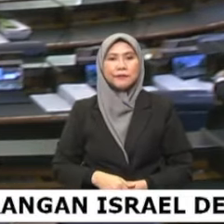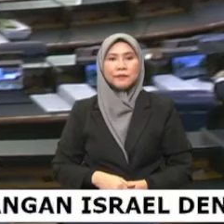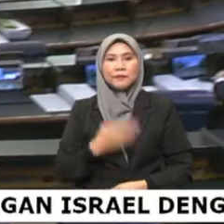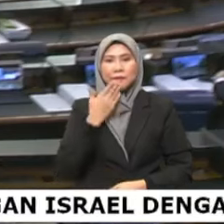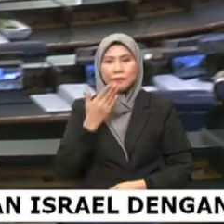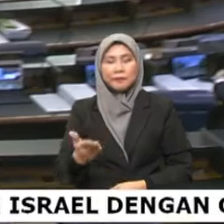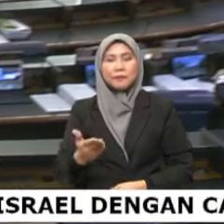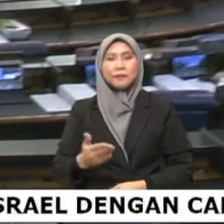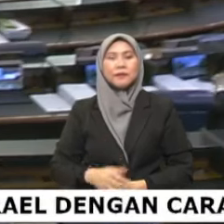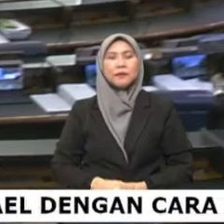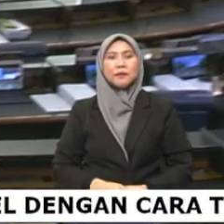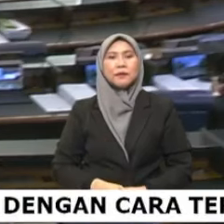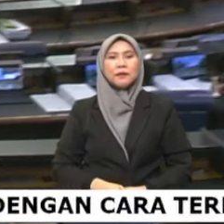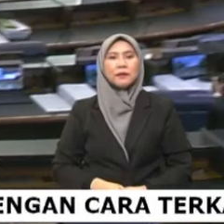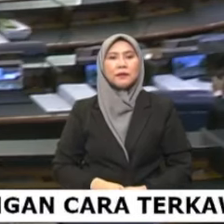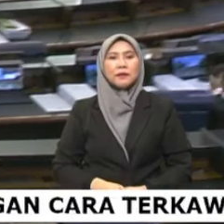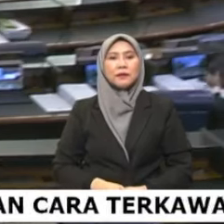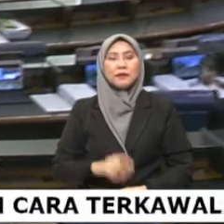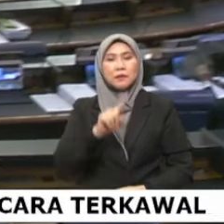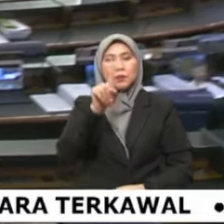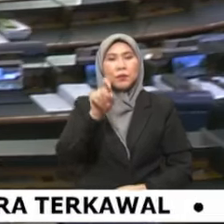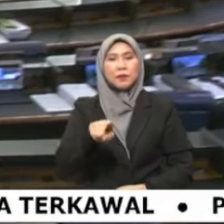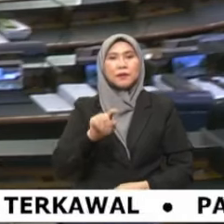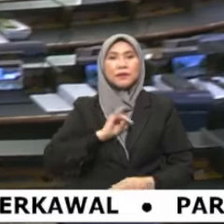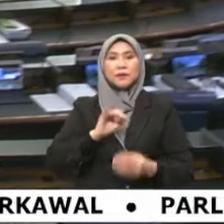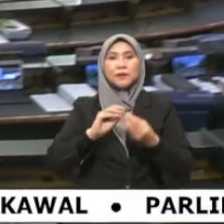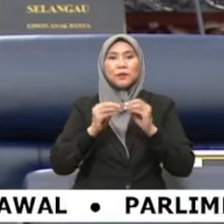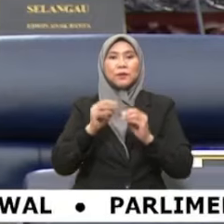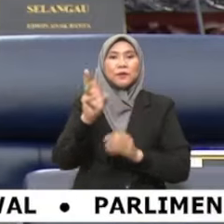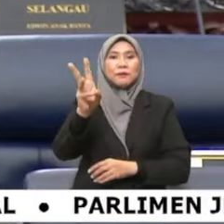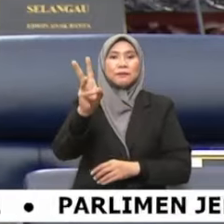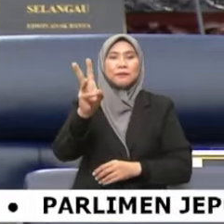Terima kasih Yang di-Pertua. Soalan saya nombor 6.